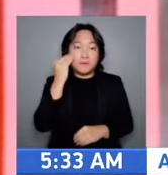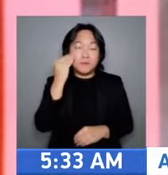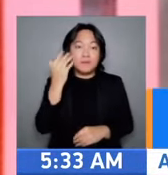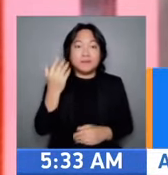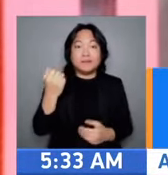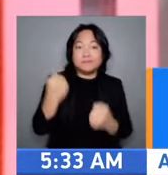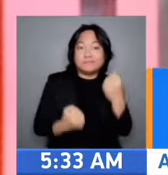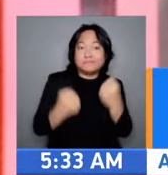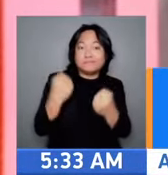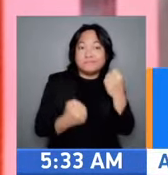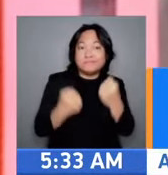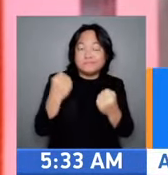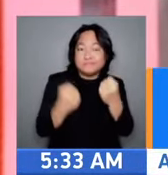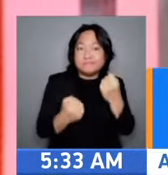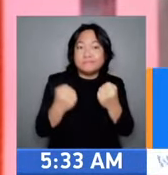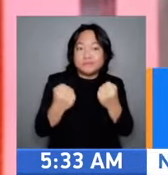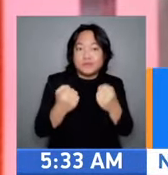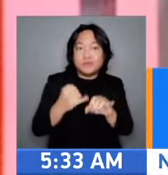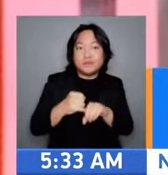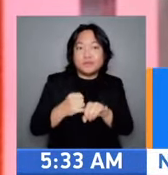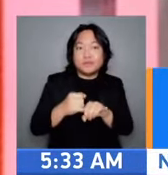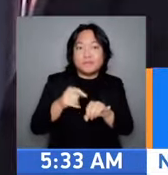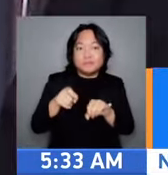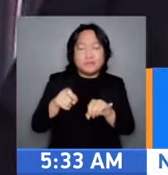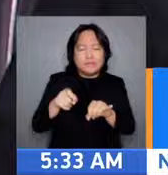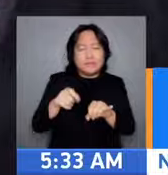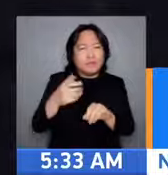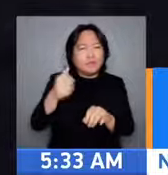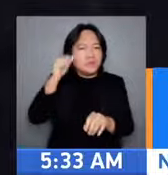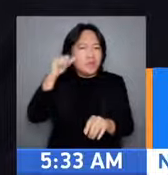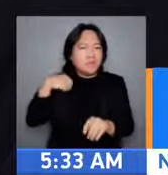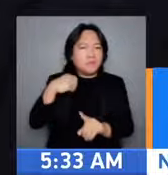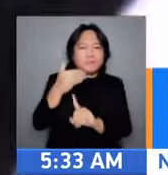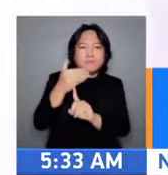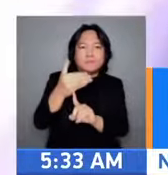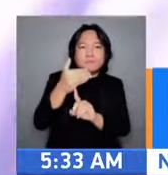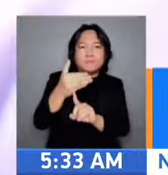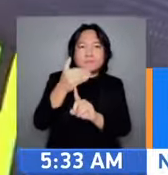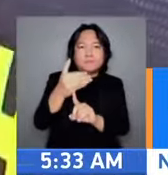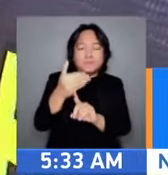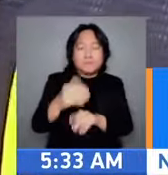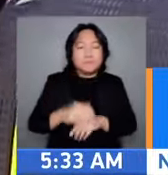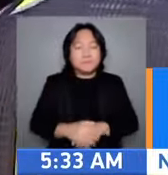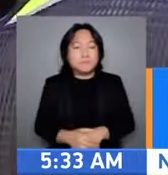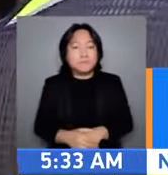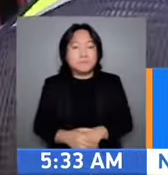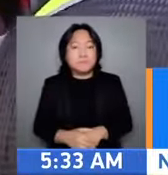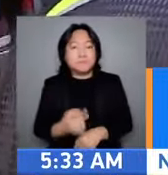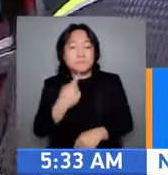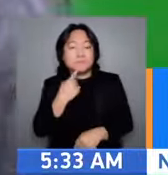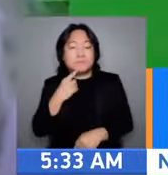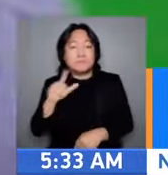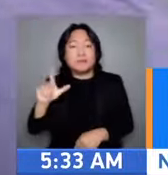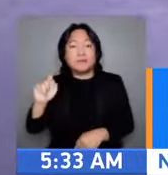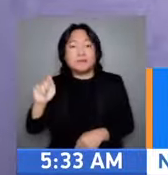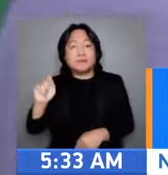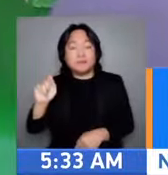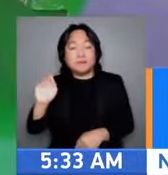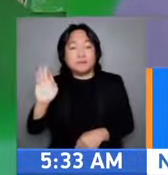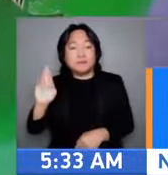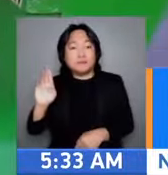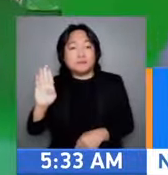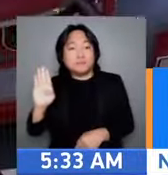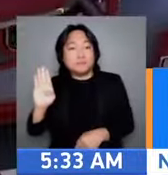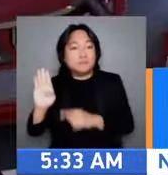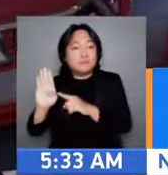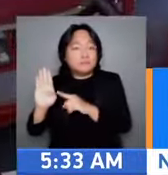kontra PUV consolidation kahapon. Sabi ng Land Transportation Franchising and Regulatory Board o LTFRB, in-impound ang